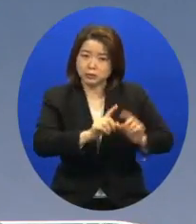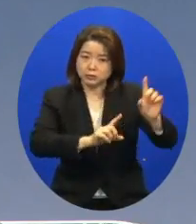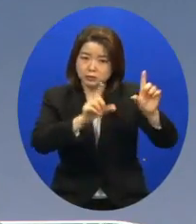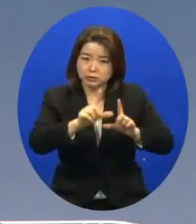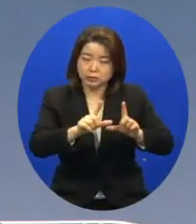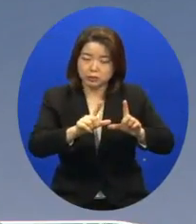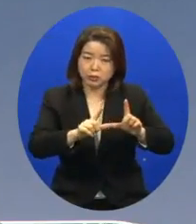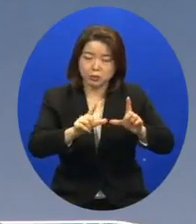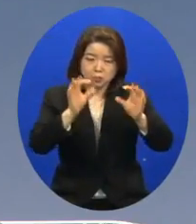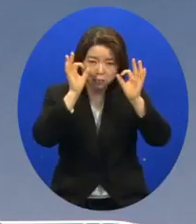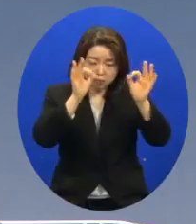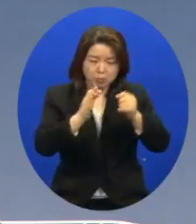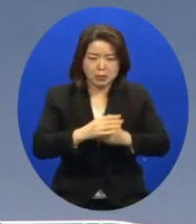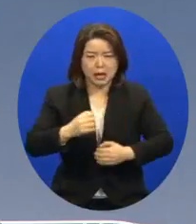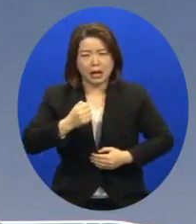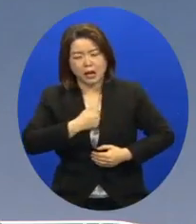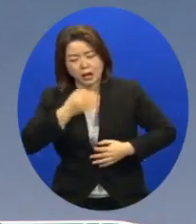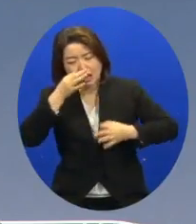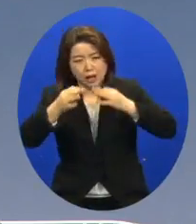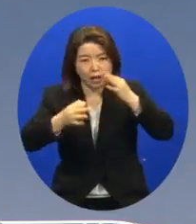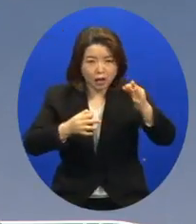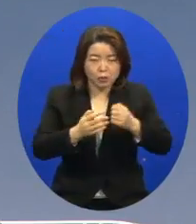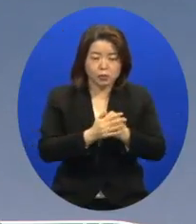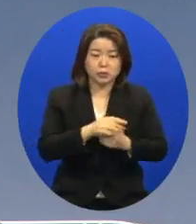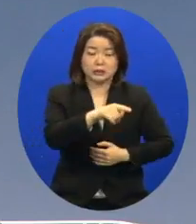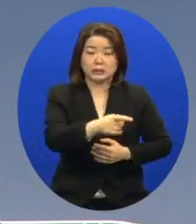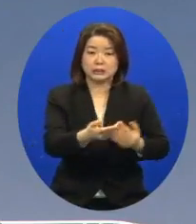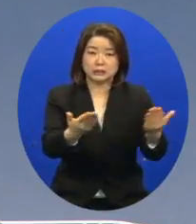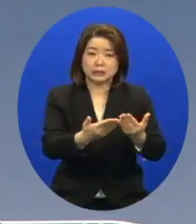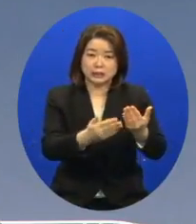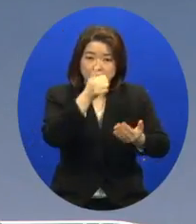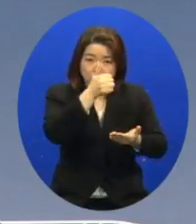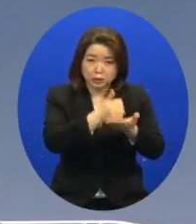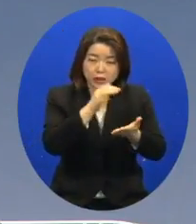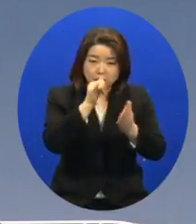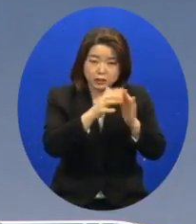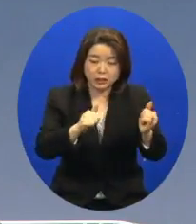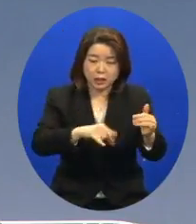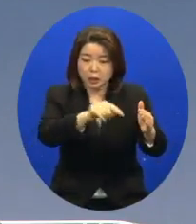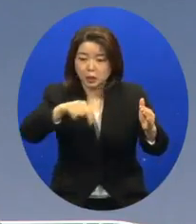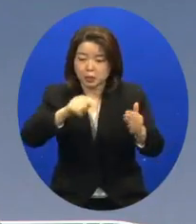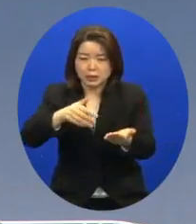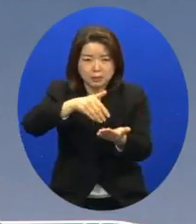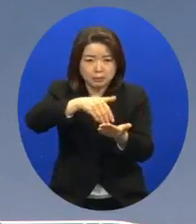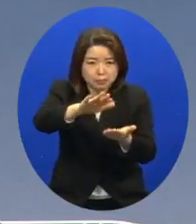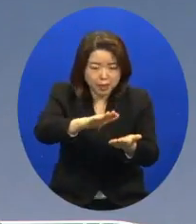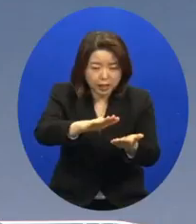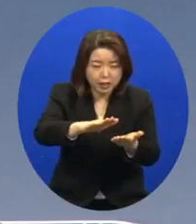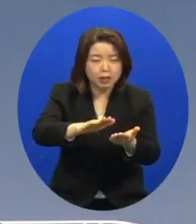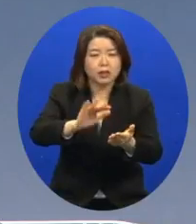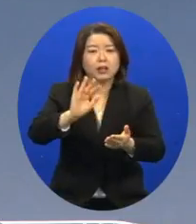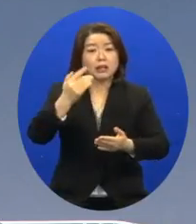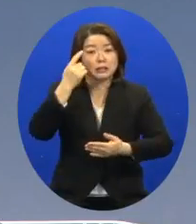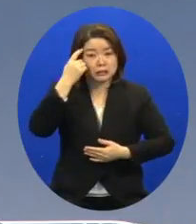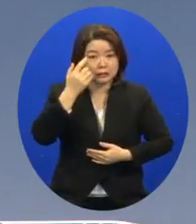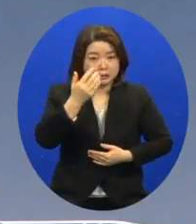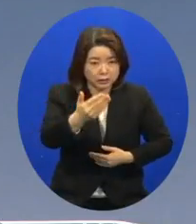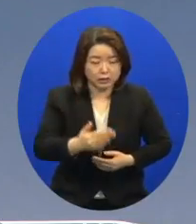통탄 하고 그러한 인류를 저지르는 자를 여러분 가운데서 제거 했어야 하지 않았겠습니까